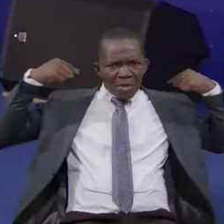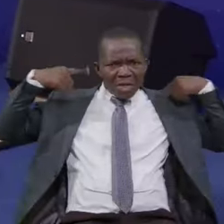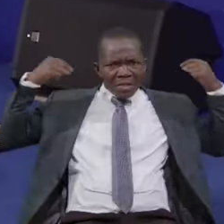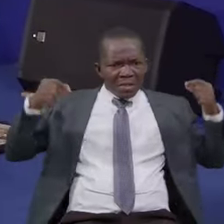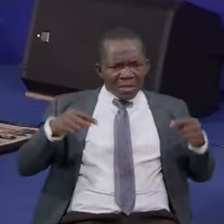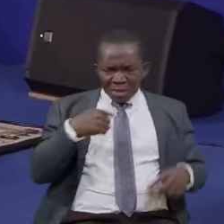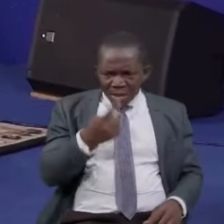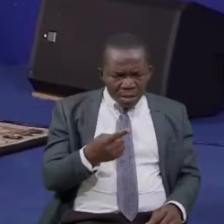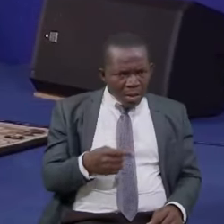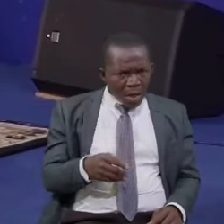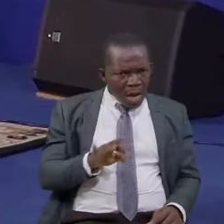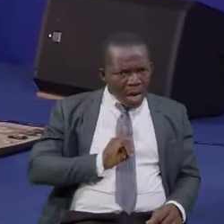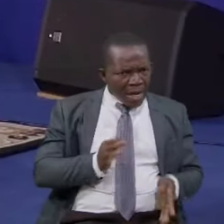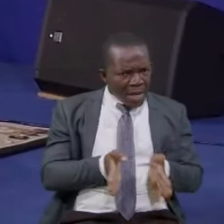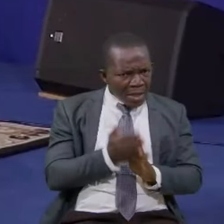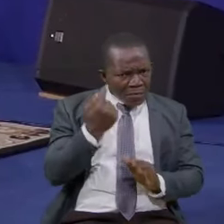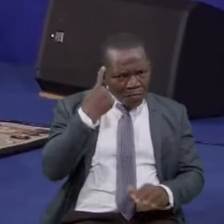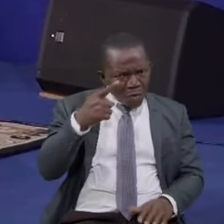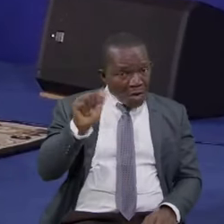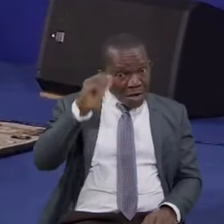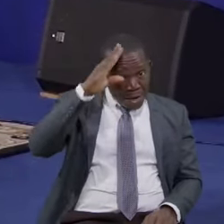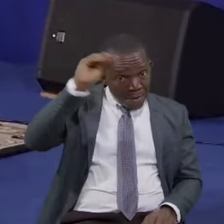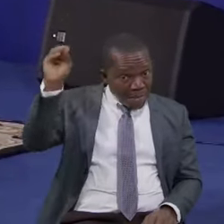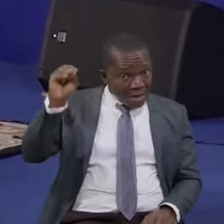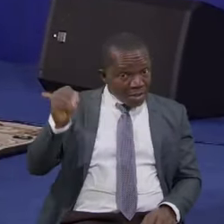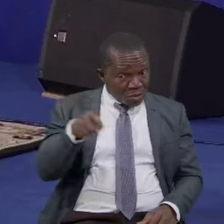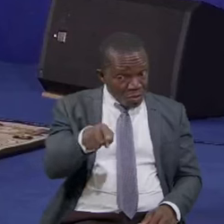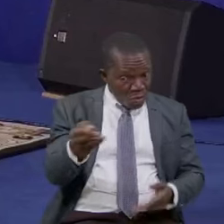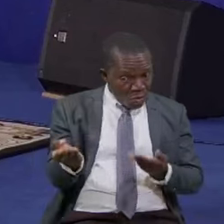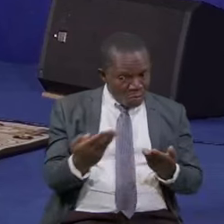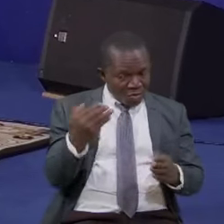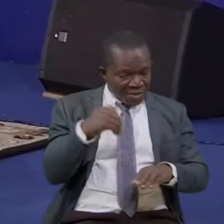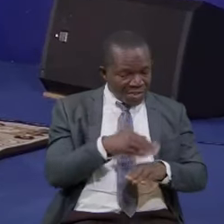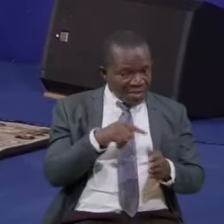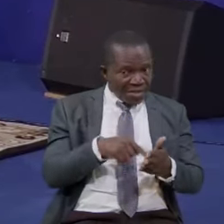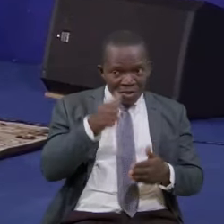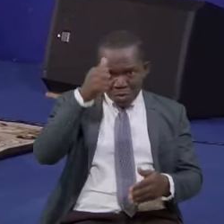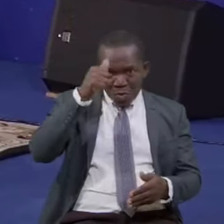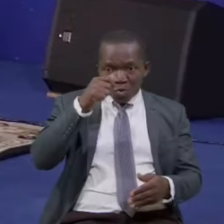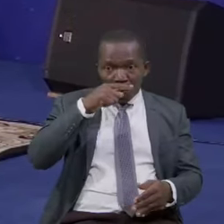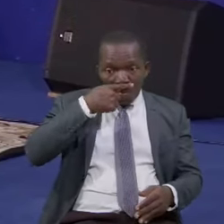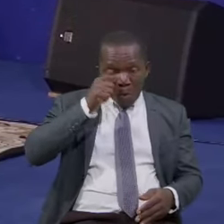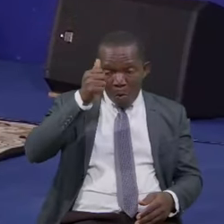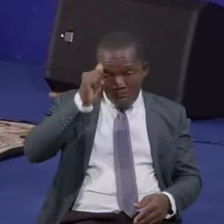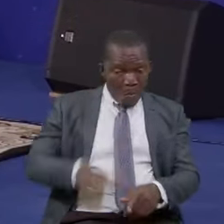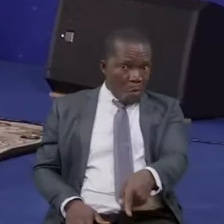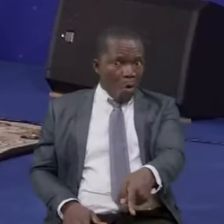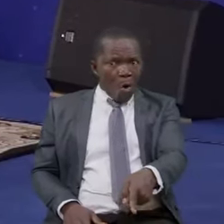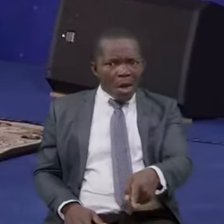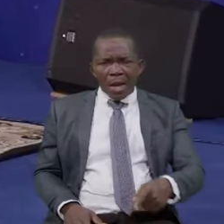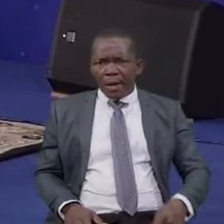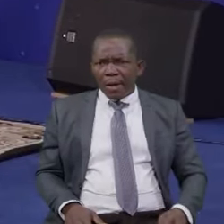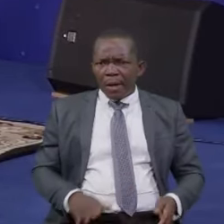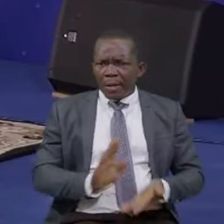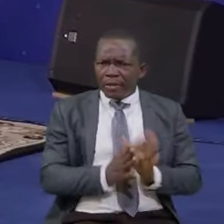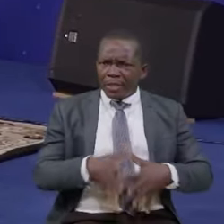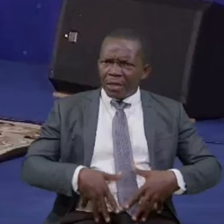ce petit garçon vous voulez gaspier sa vie il était plus fâché vous voyez ces gens là